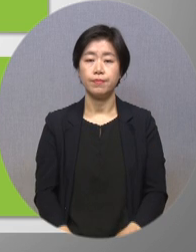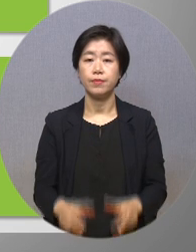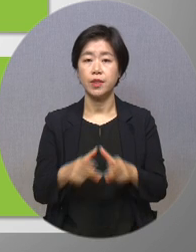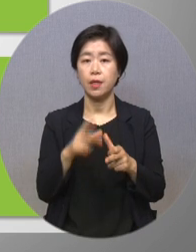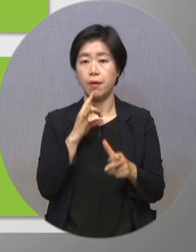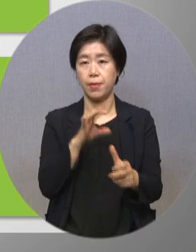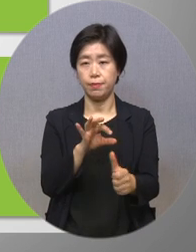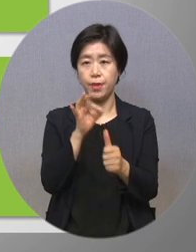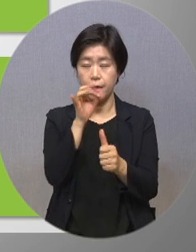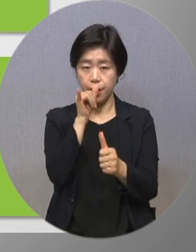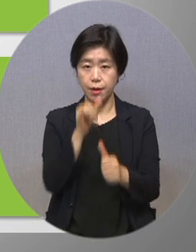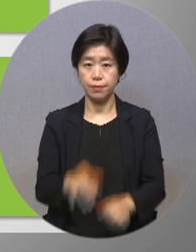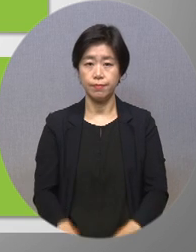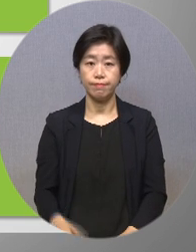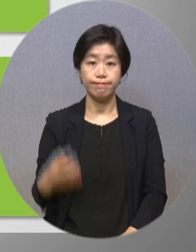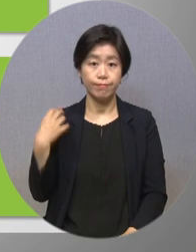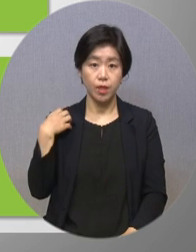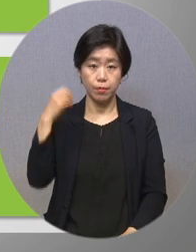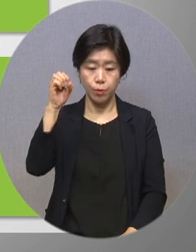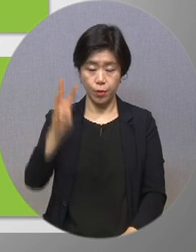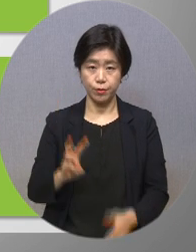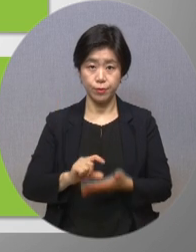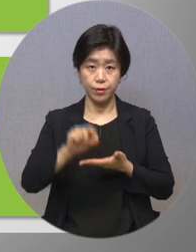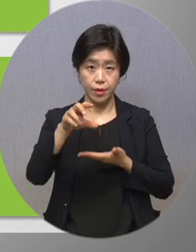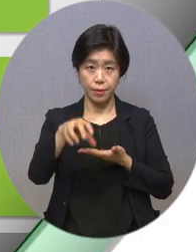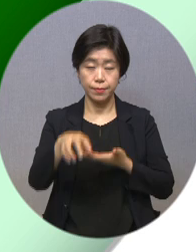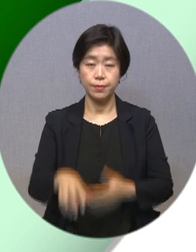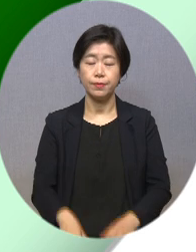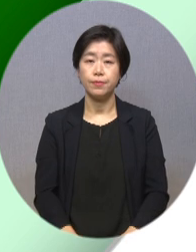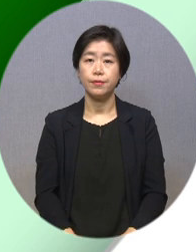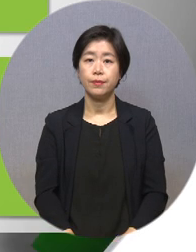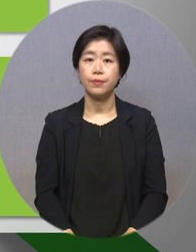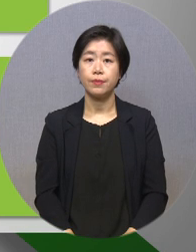장애인만 채용하며 담당지사는 광주지사입니다.